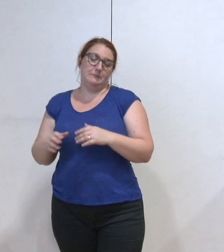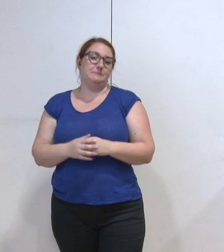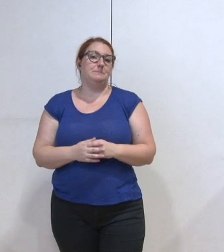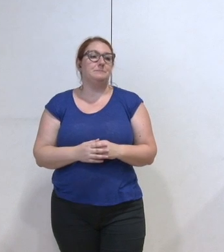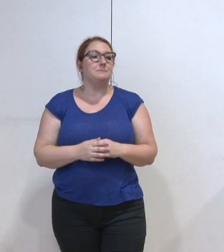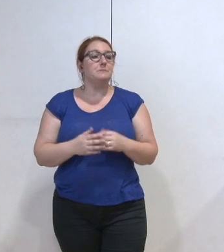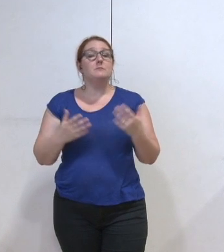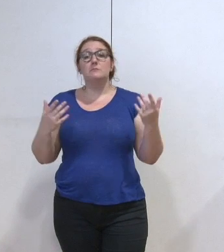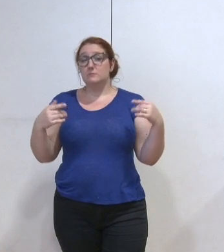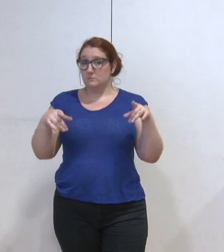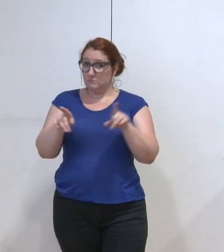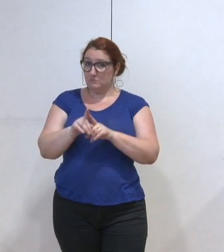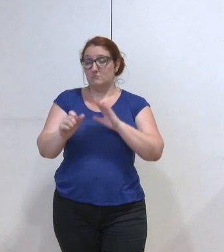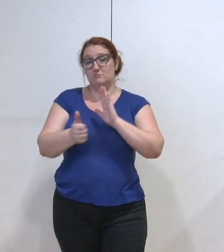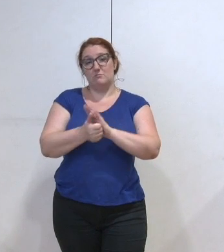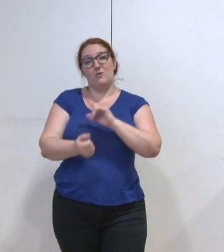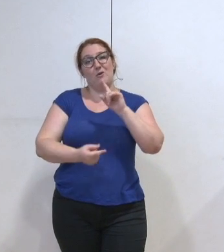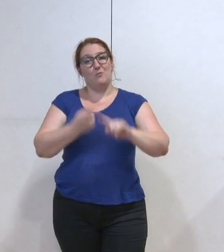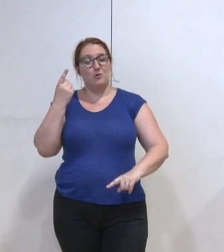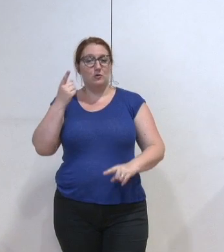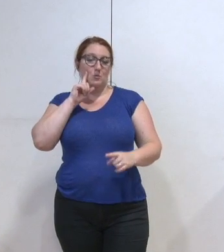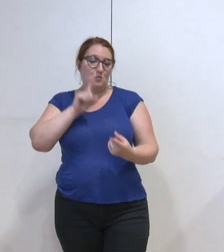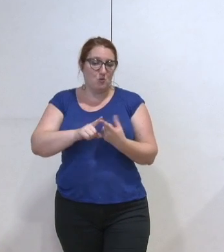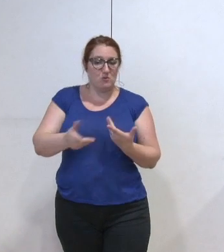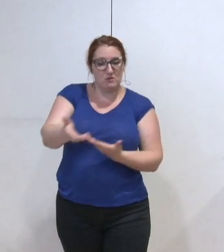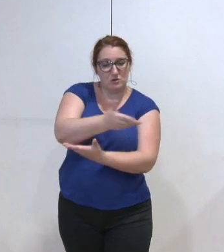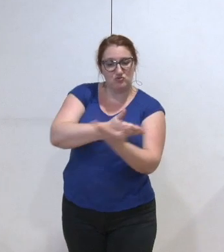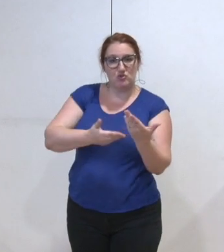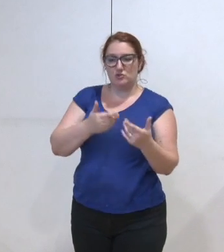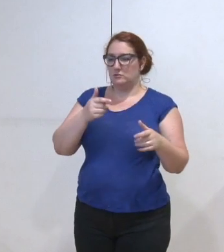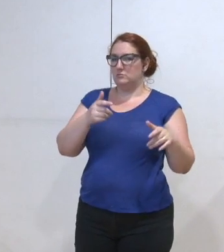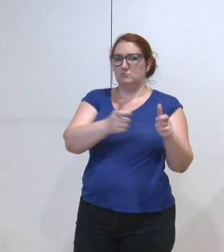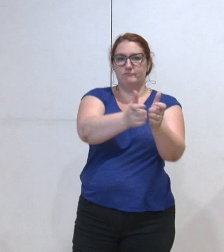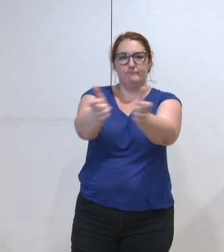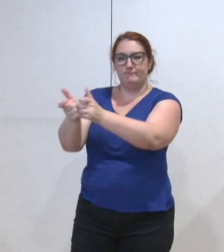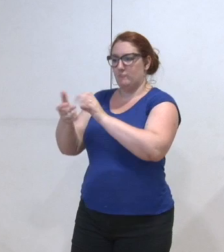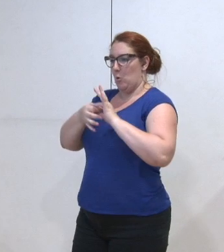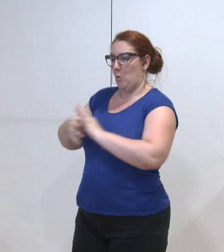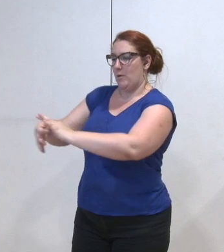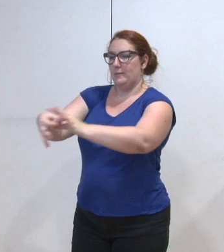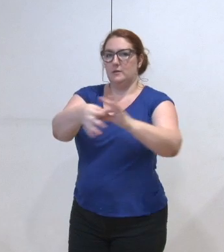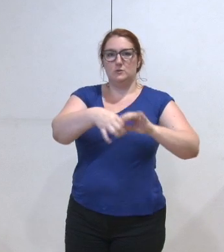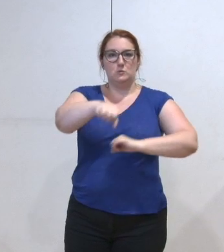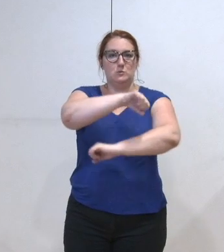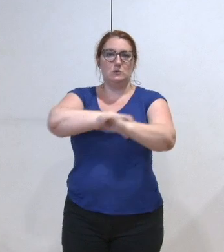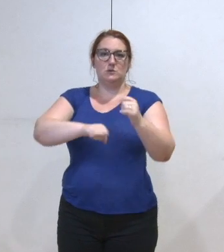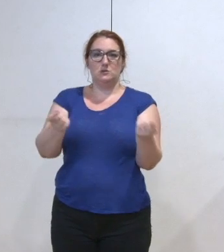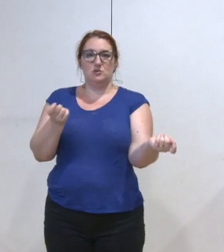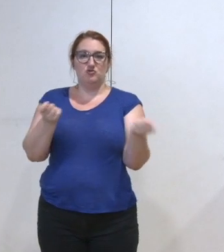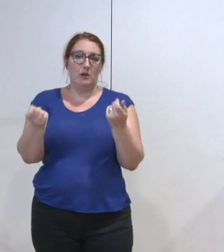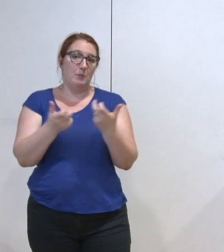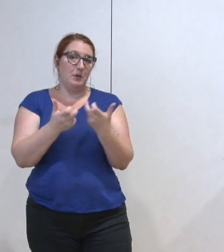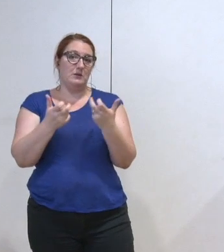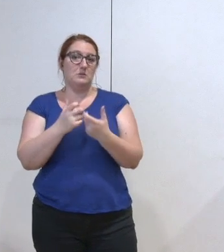amener dans des échanges et de la coordination entre différents acteurs et je pense en particulier dans ce cadrelà avec la Caisse Primaire